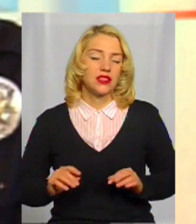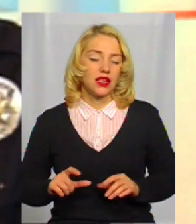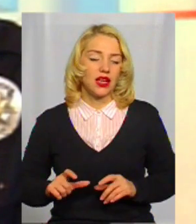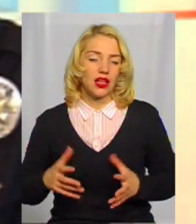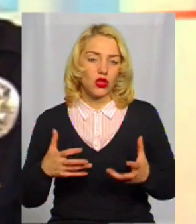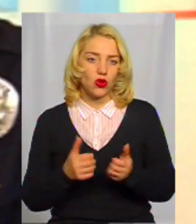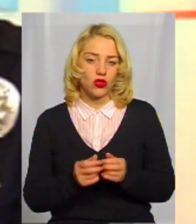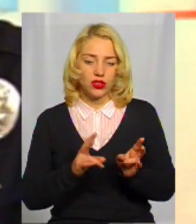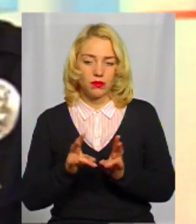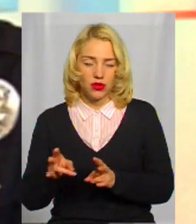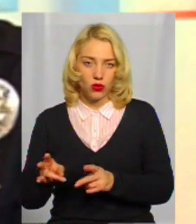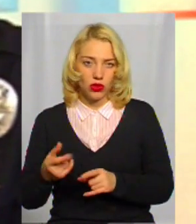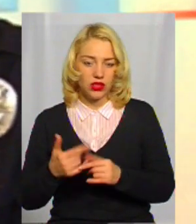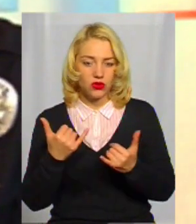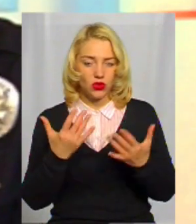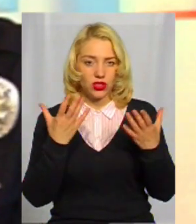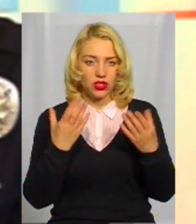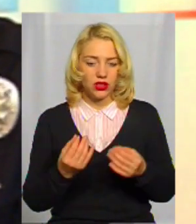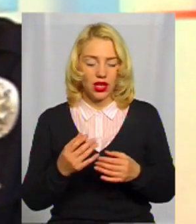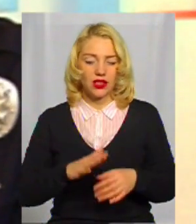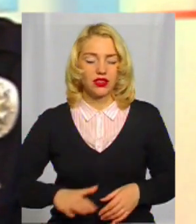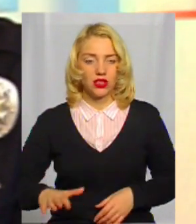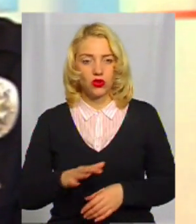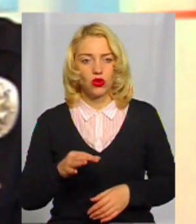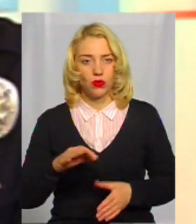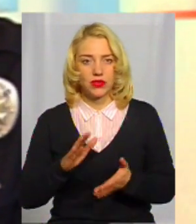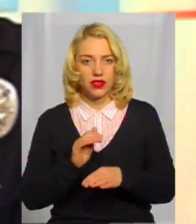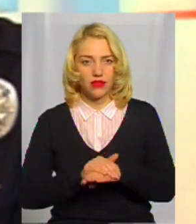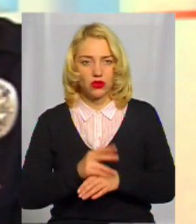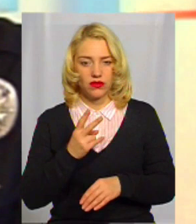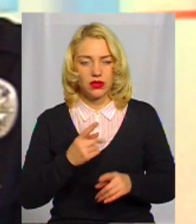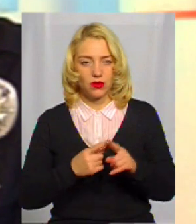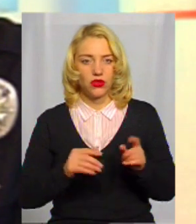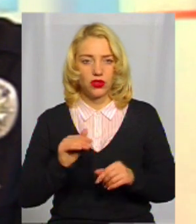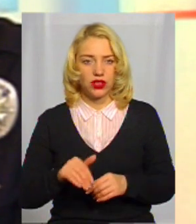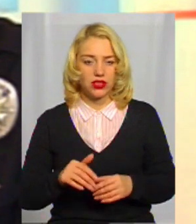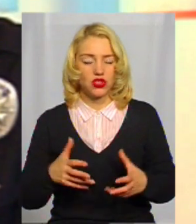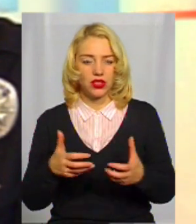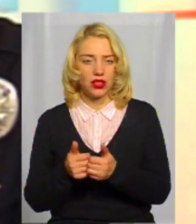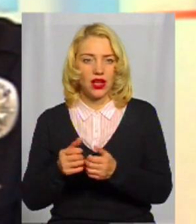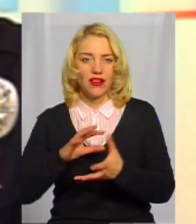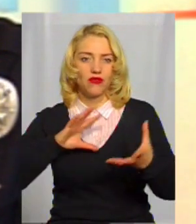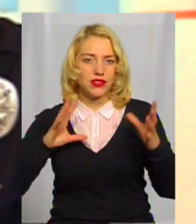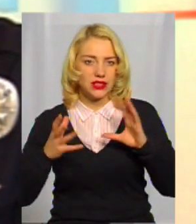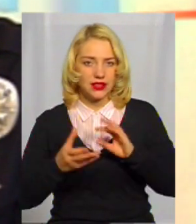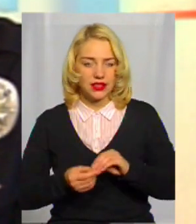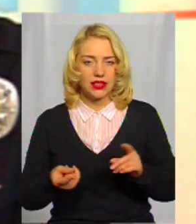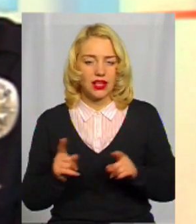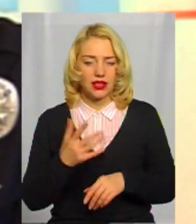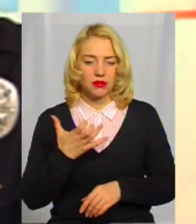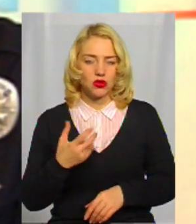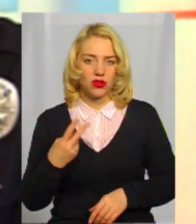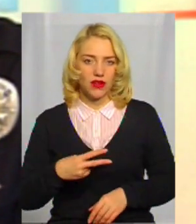на сьогоднішній день на території Хмельницької області зафіксовано майже 2,5 тисячі дорожньо-транспортних пригод всіх, в яких